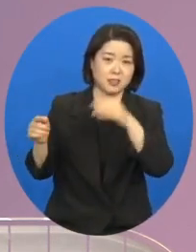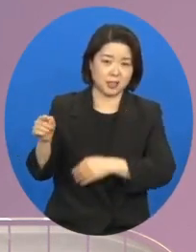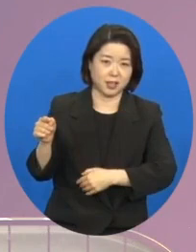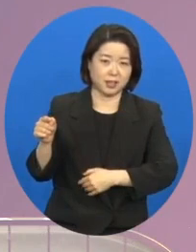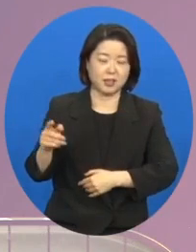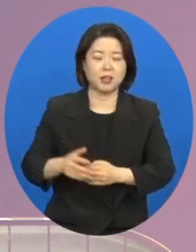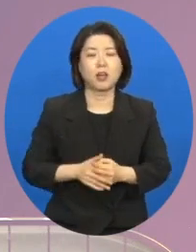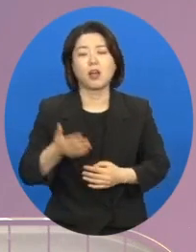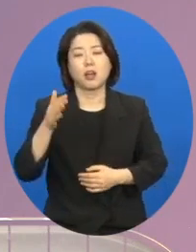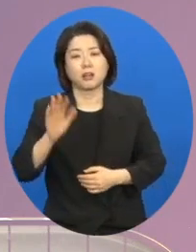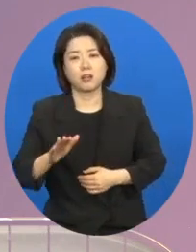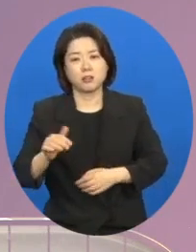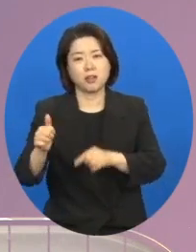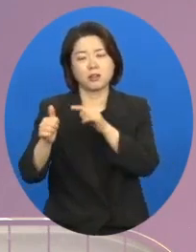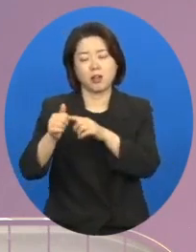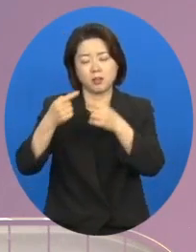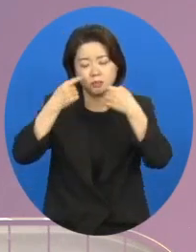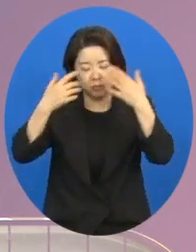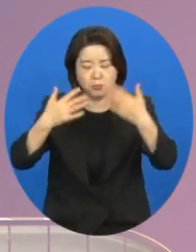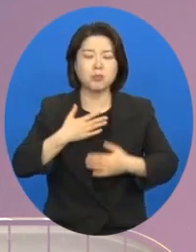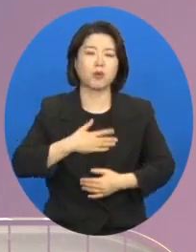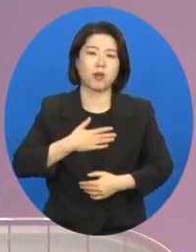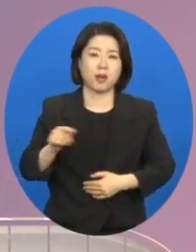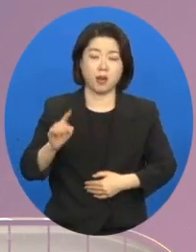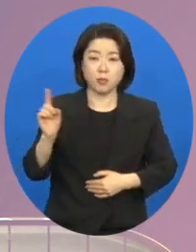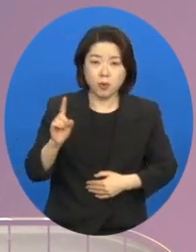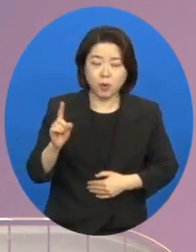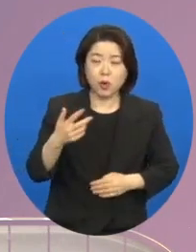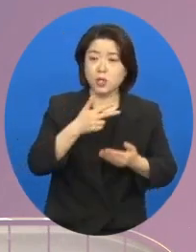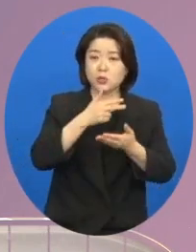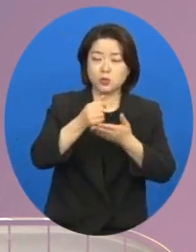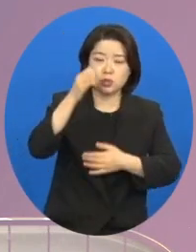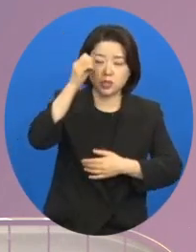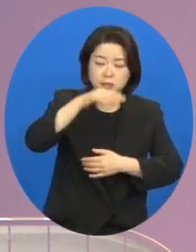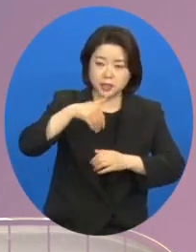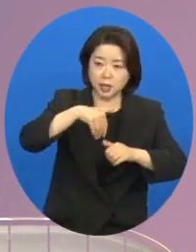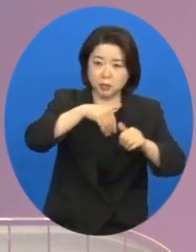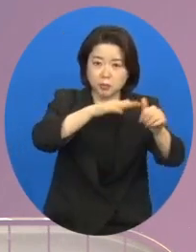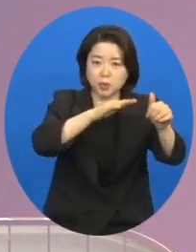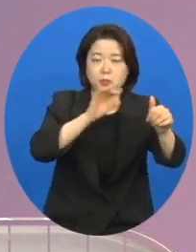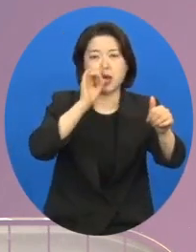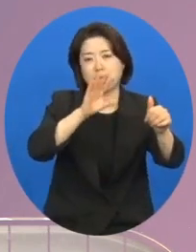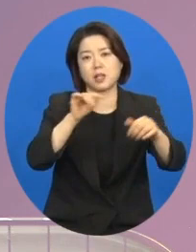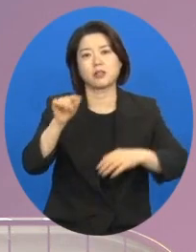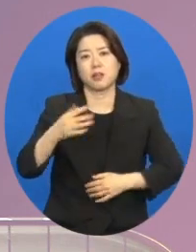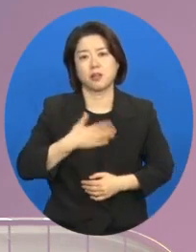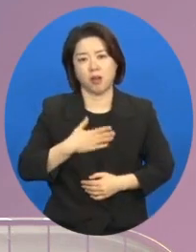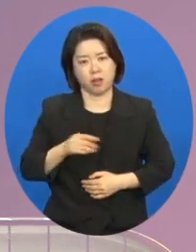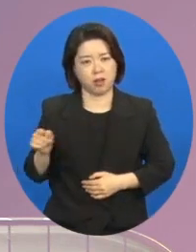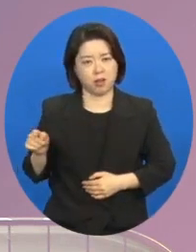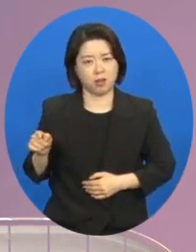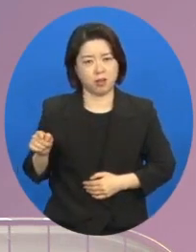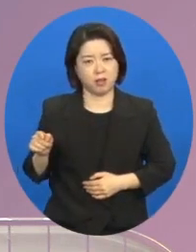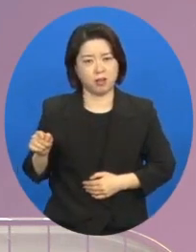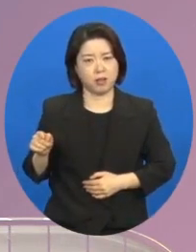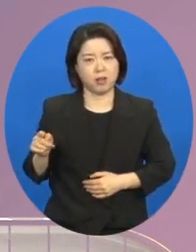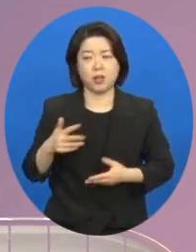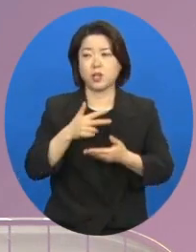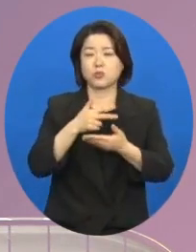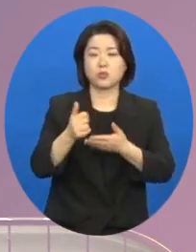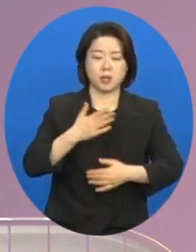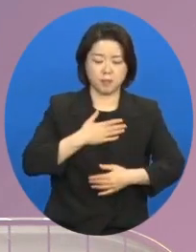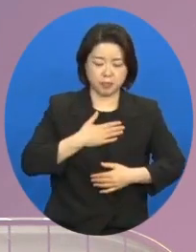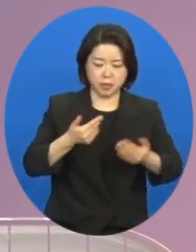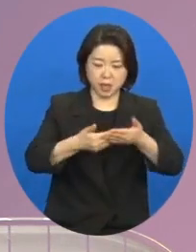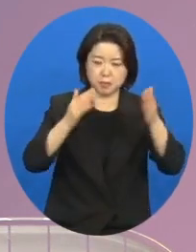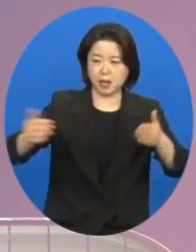그런데 그는 분명히 알았습니다. 주님을 그냥 보내면 안 된다라는 걸, 주님을 내 방에